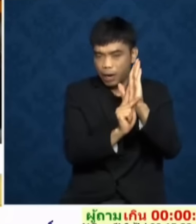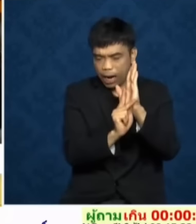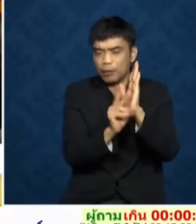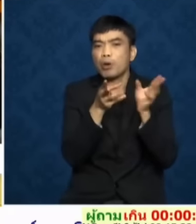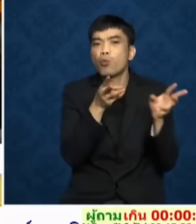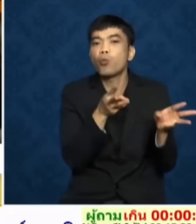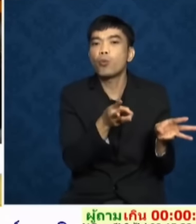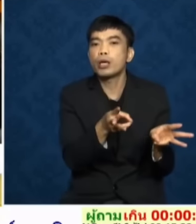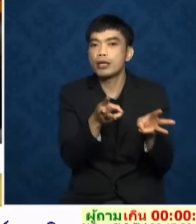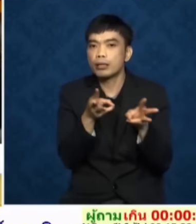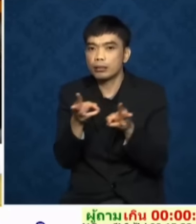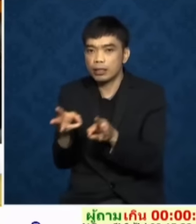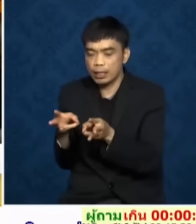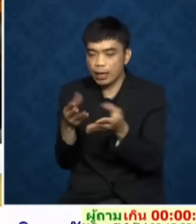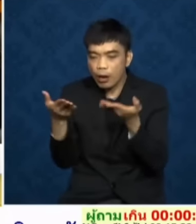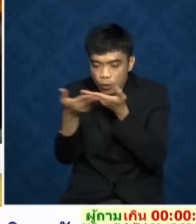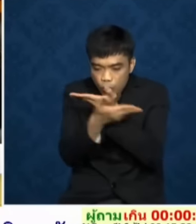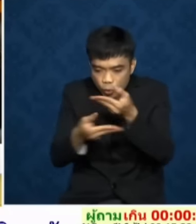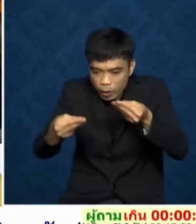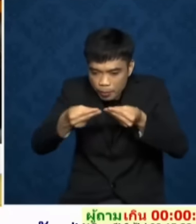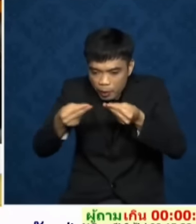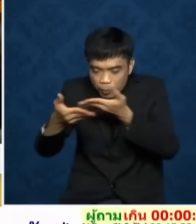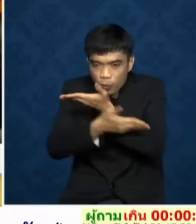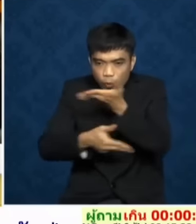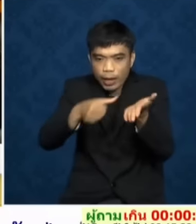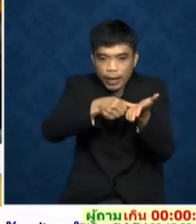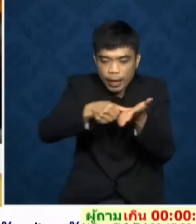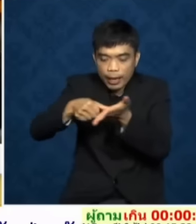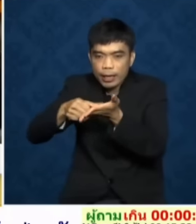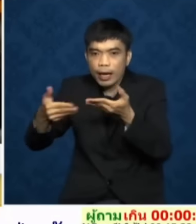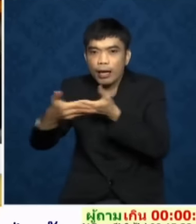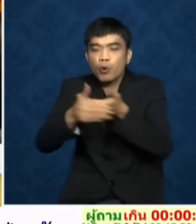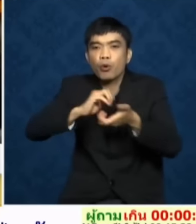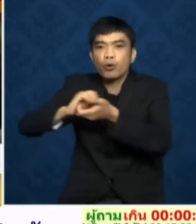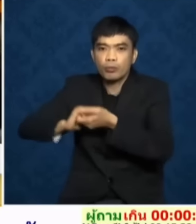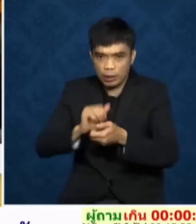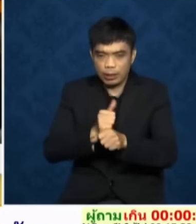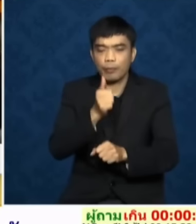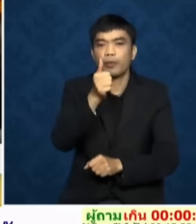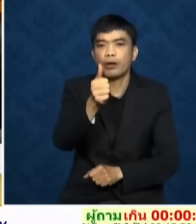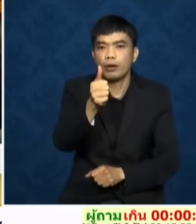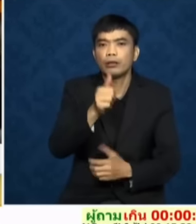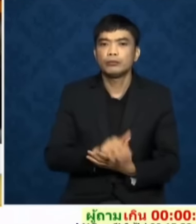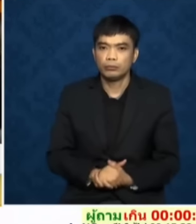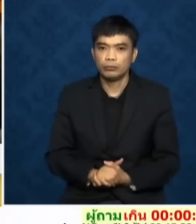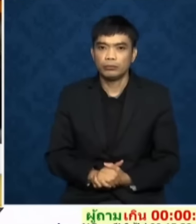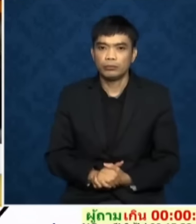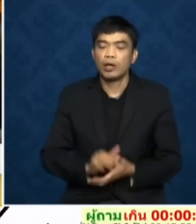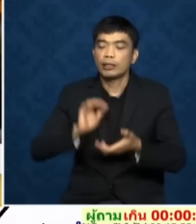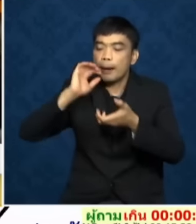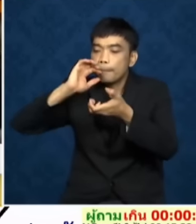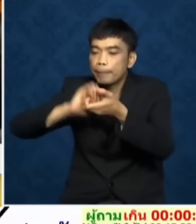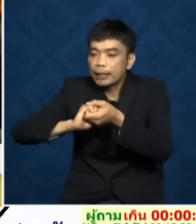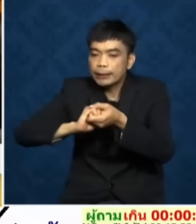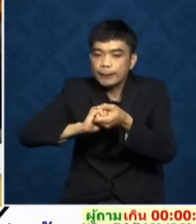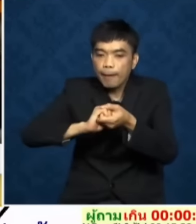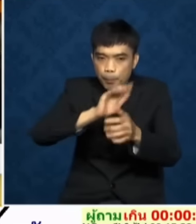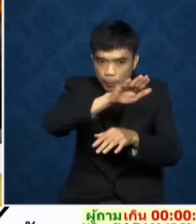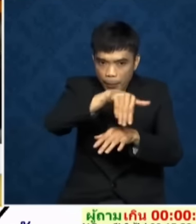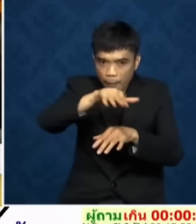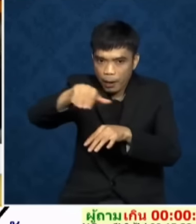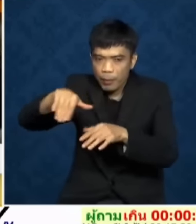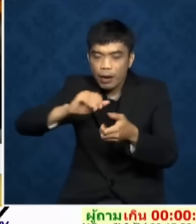างวิธีการในการที่หาหรือร่วมกันแล้วก็แก้ไขได้ในหลายๆกรณีด้วยกันจับมือคุยกันฝ่ายค้าน